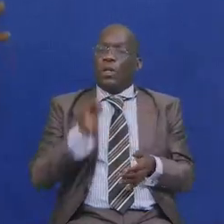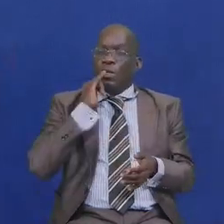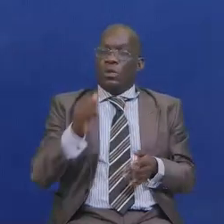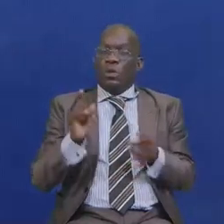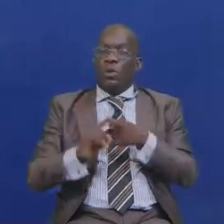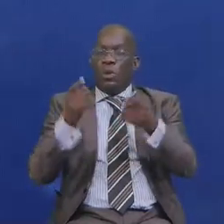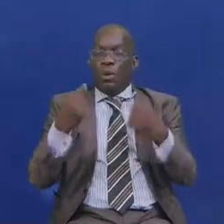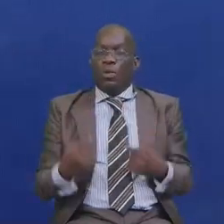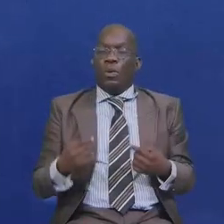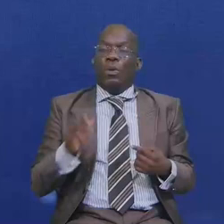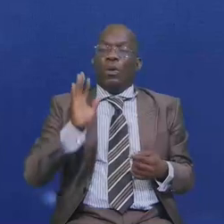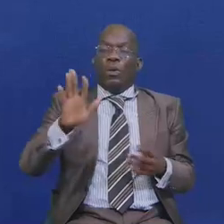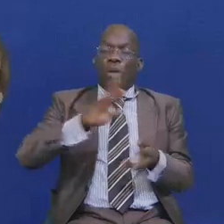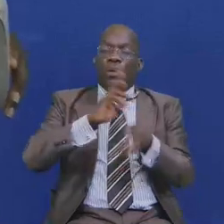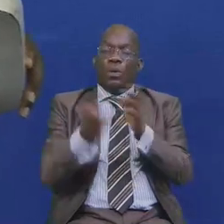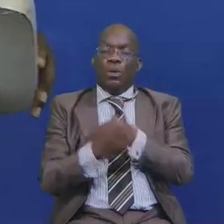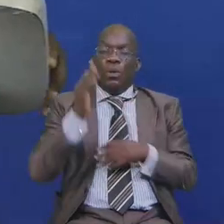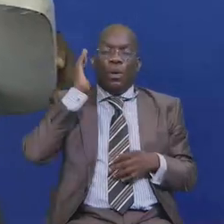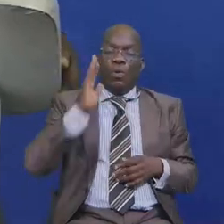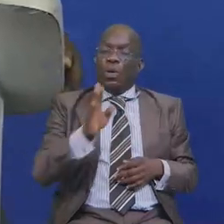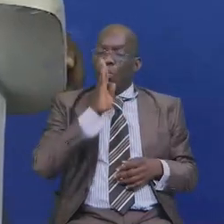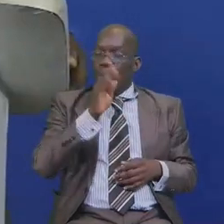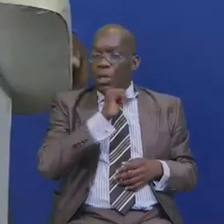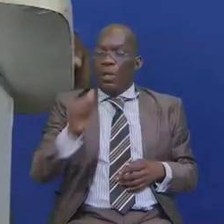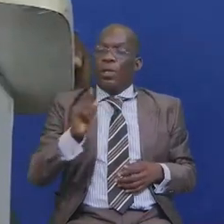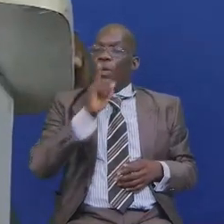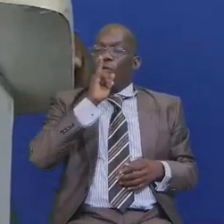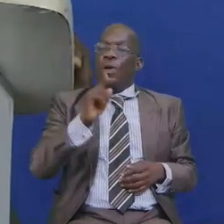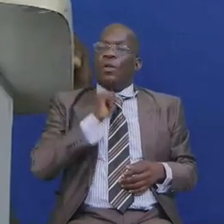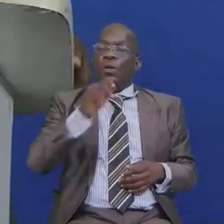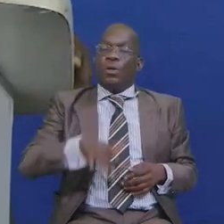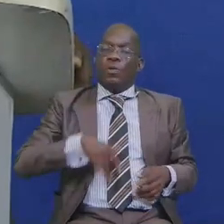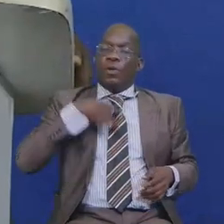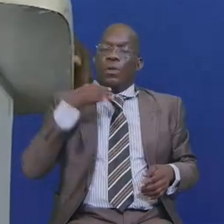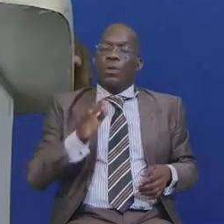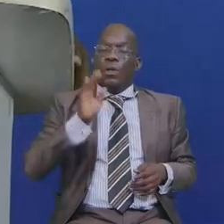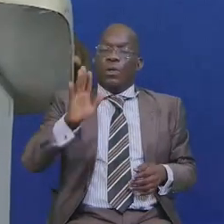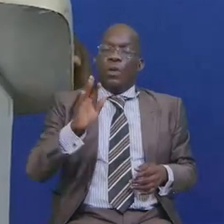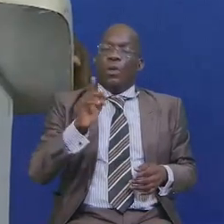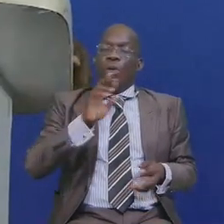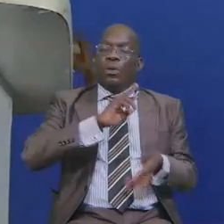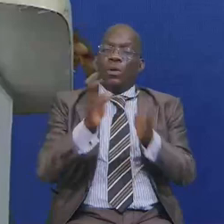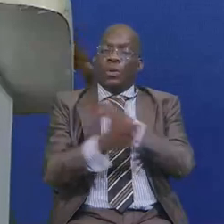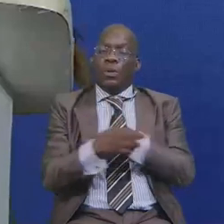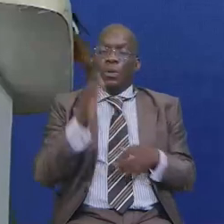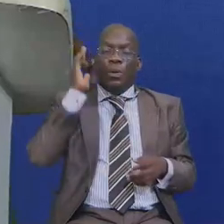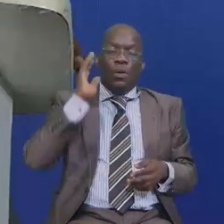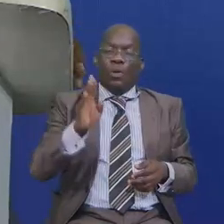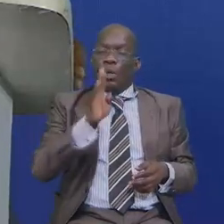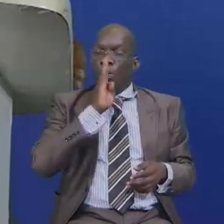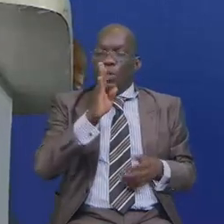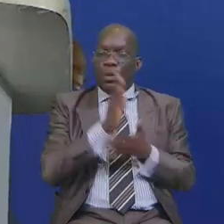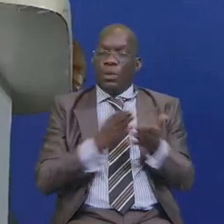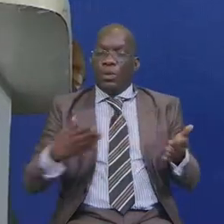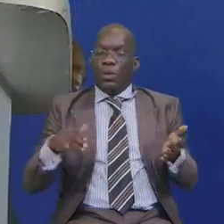viennent. Et ta repentance sera un fait et non un sentiment. Ta repentance sera quelque